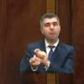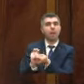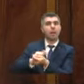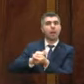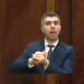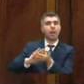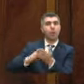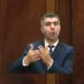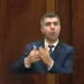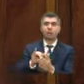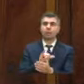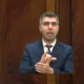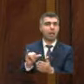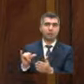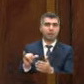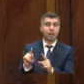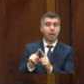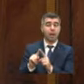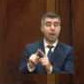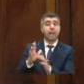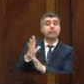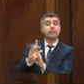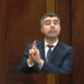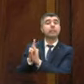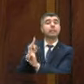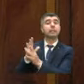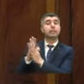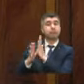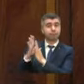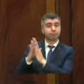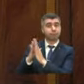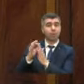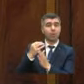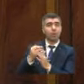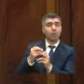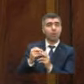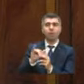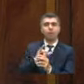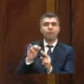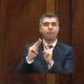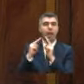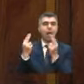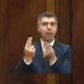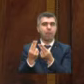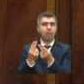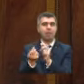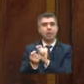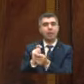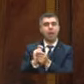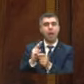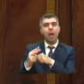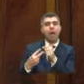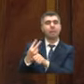واحدة، هذا الشيء ما كاينش، هذا تراكم وما كاينش. العالم مثلا أنا حددنا الهدف ديال